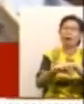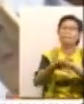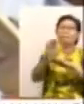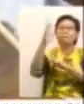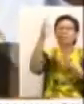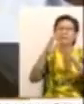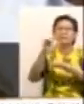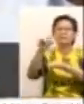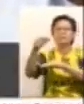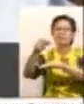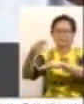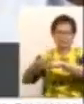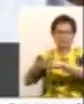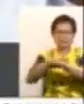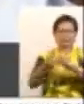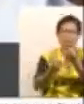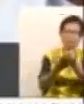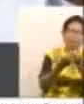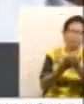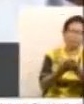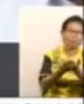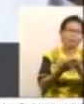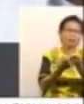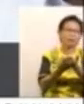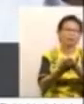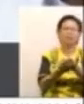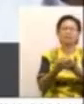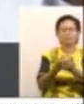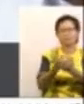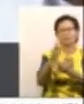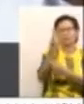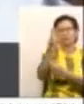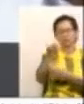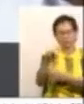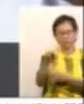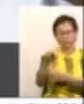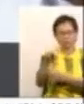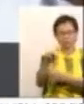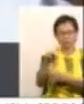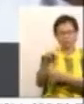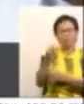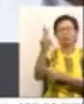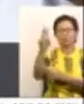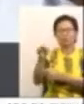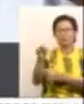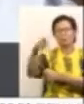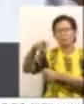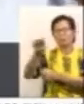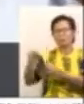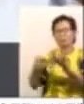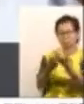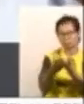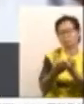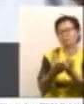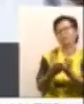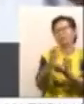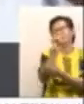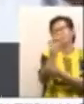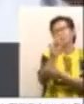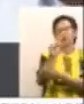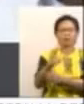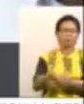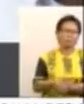Global Energy Fund daripada UNIDO, United Nations Industrial Development Organization. Salah satu